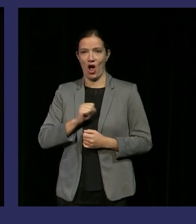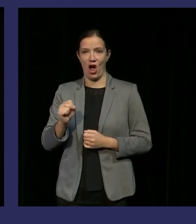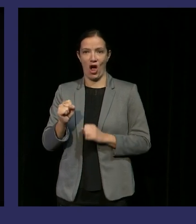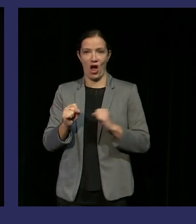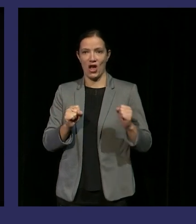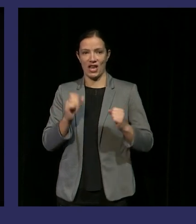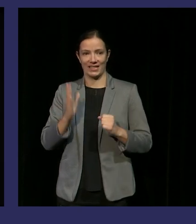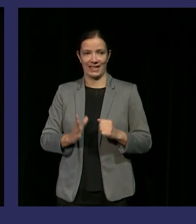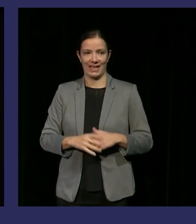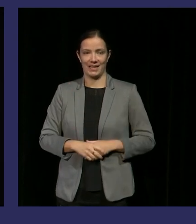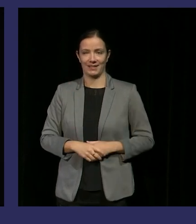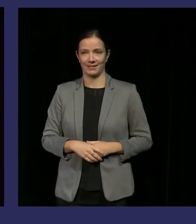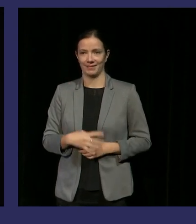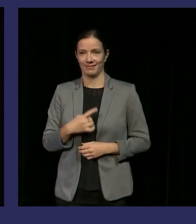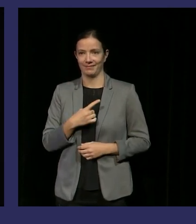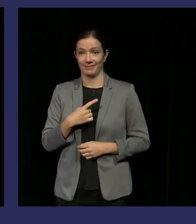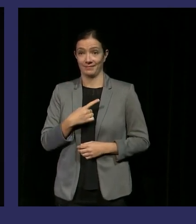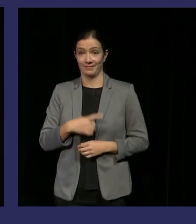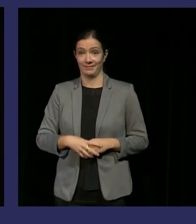side.